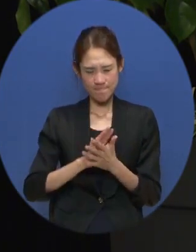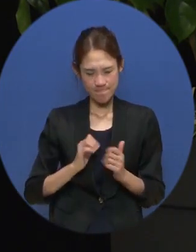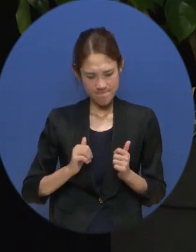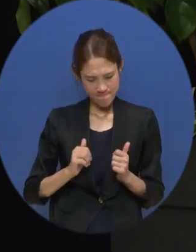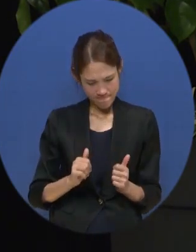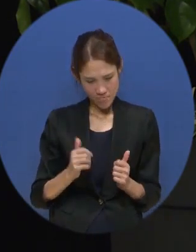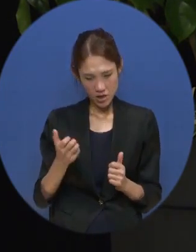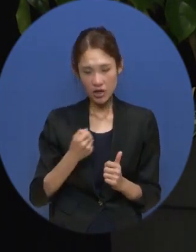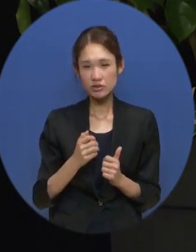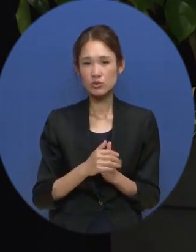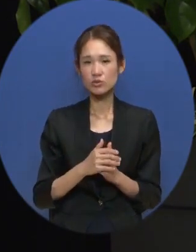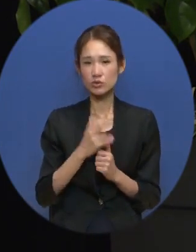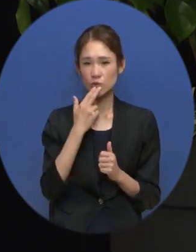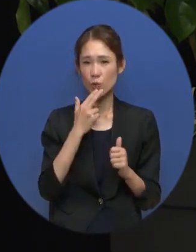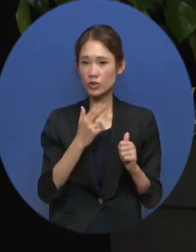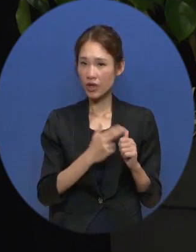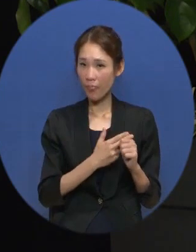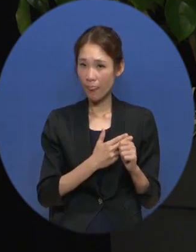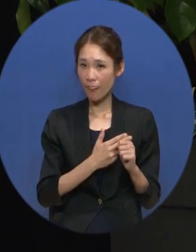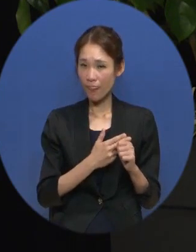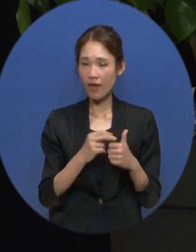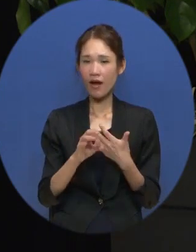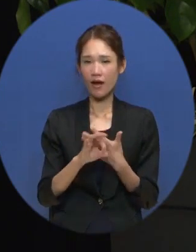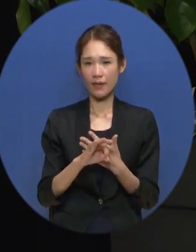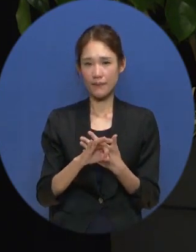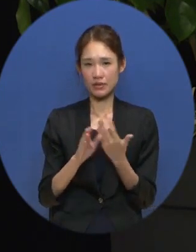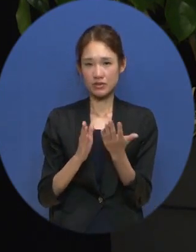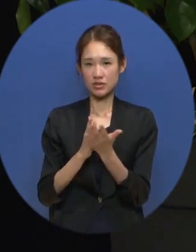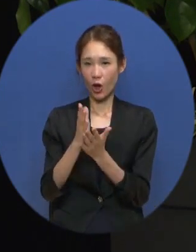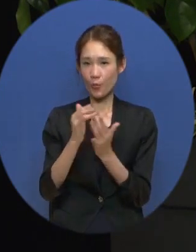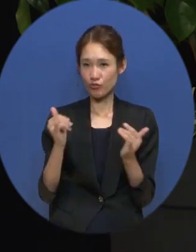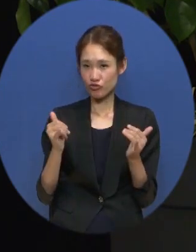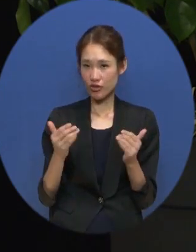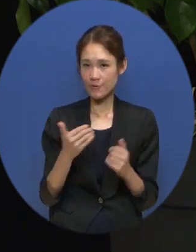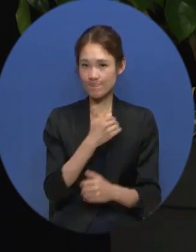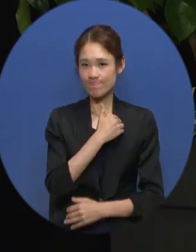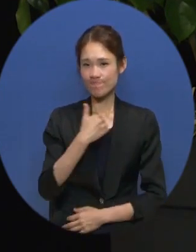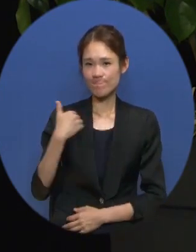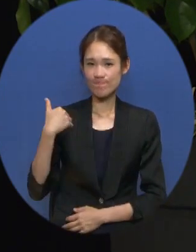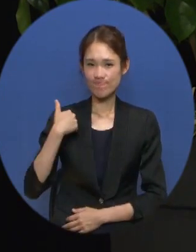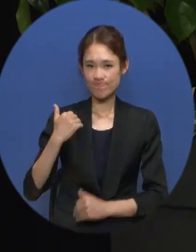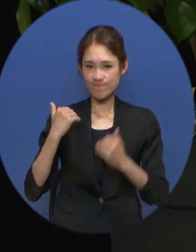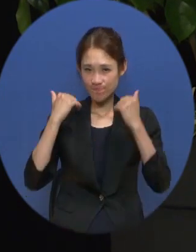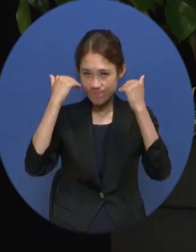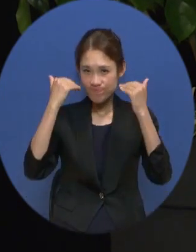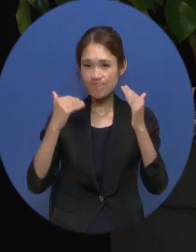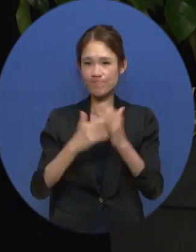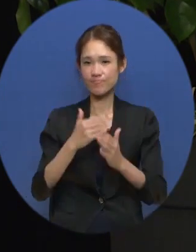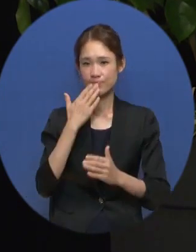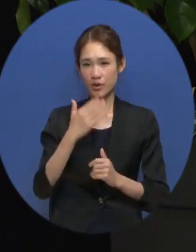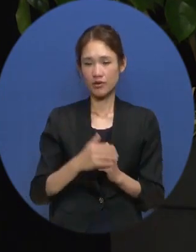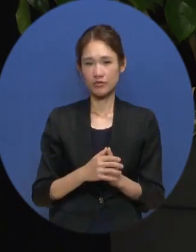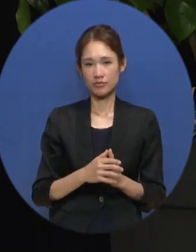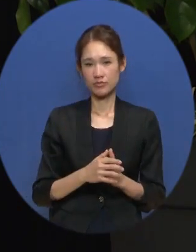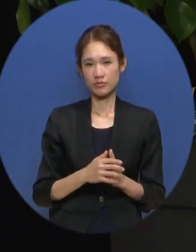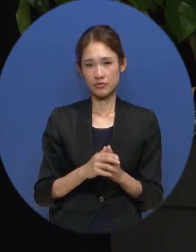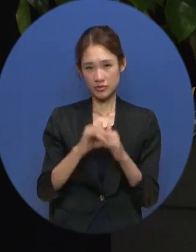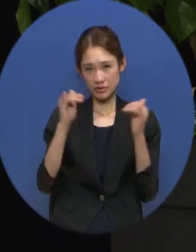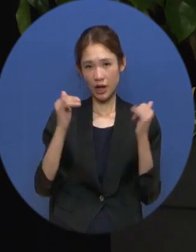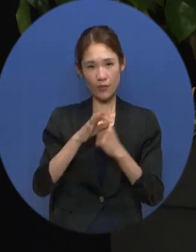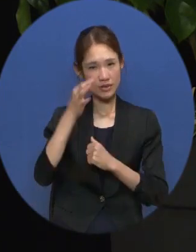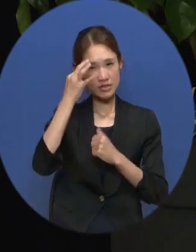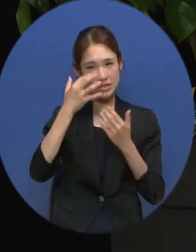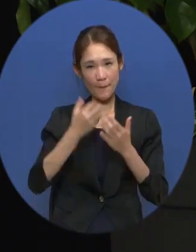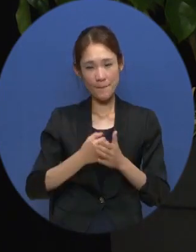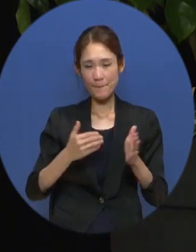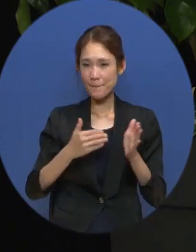가지고 도전을 하면은 전문가로 충분히 성장을 할 수 있고 이 사회에서도 인정받을